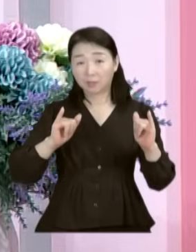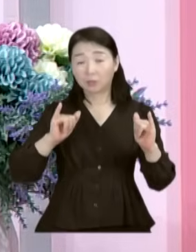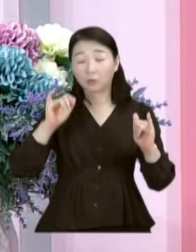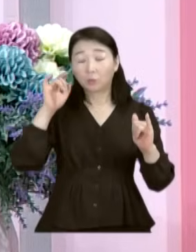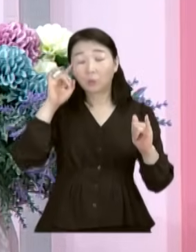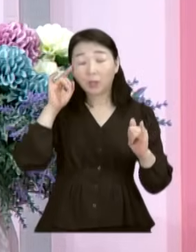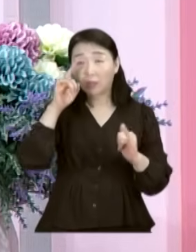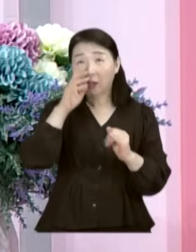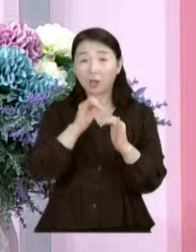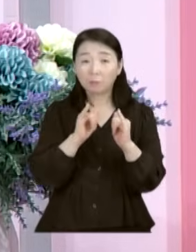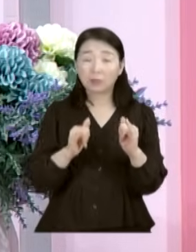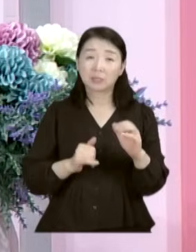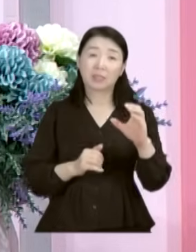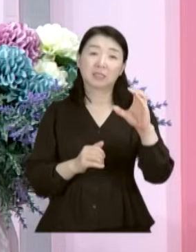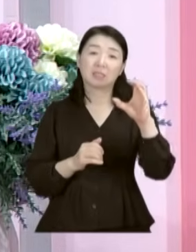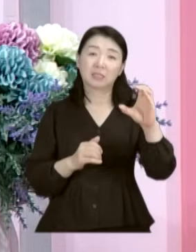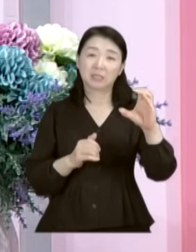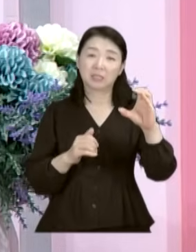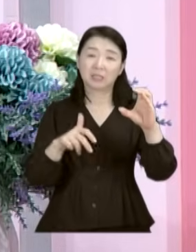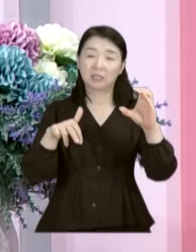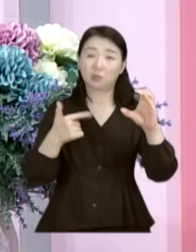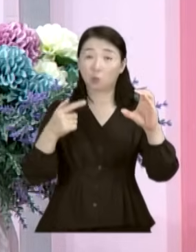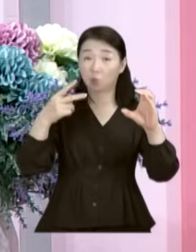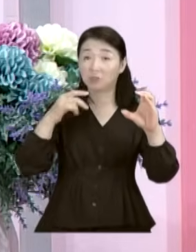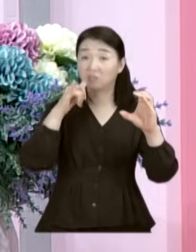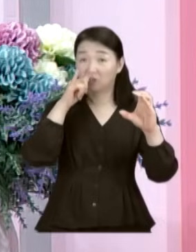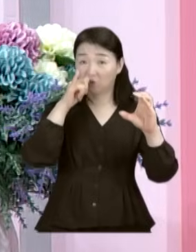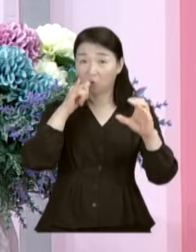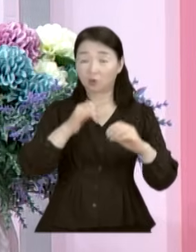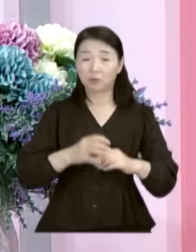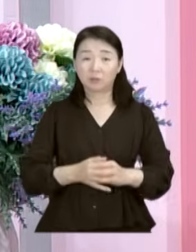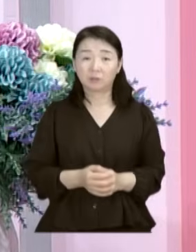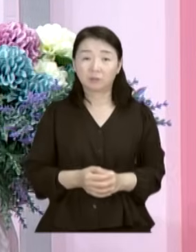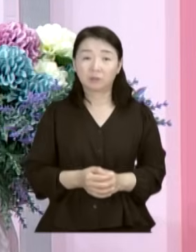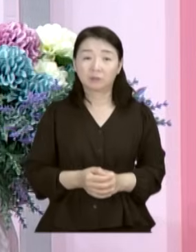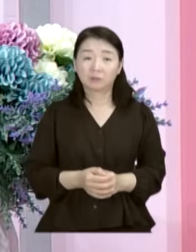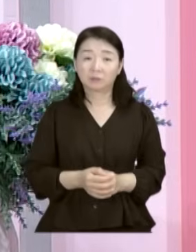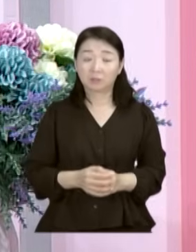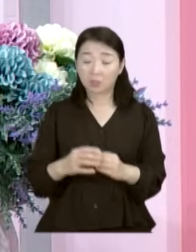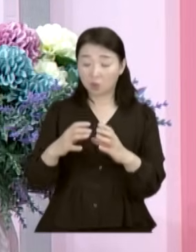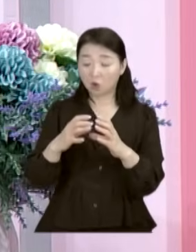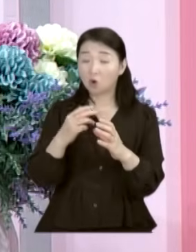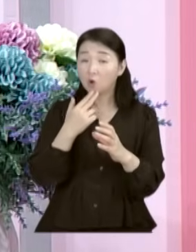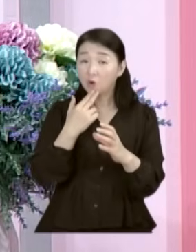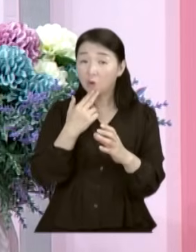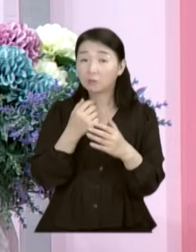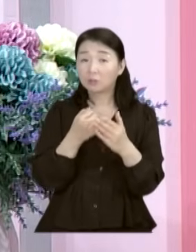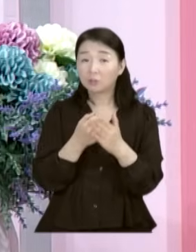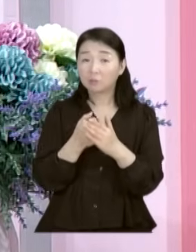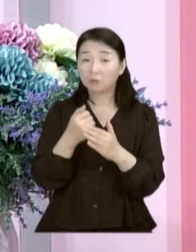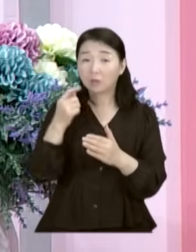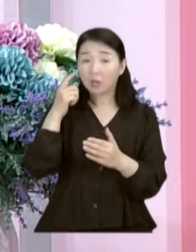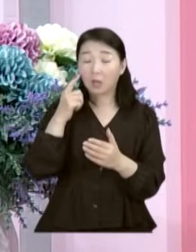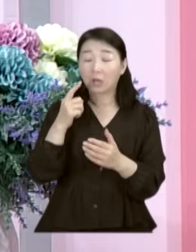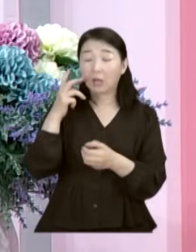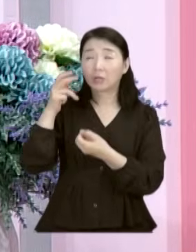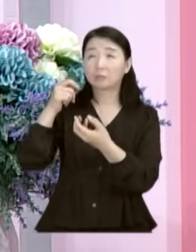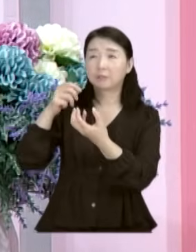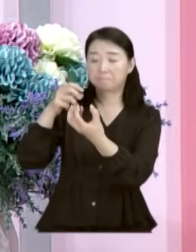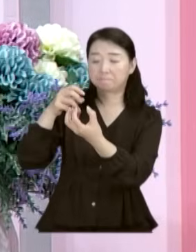암 환자고 암 환자는 C 코드를 받아요 캔서 코드라고 c코드를 맞고 암 환자인데 커지지 않았으니까 저는